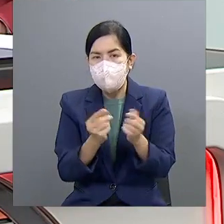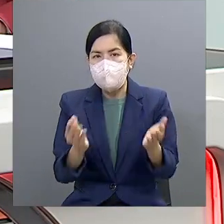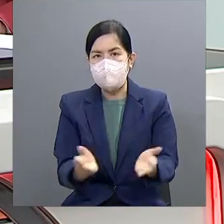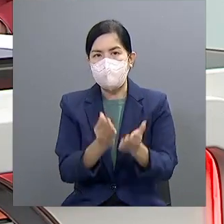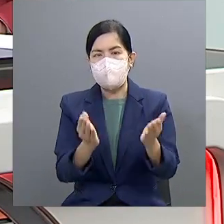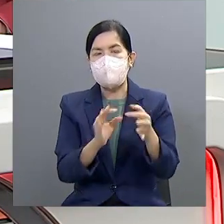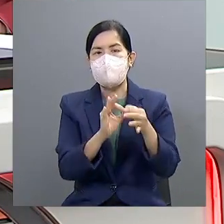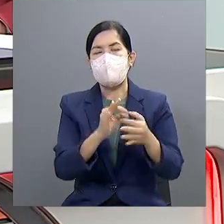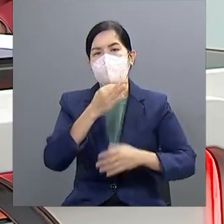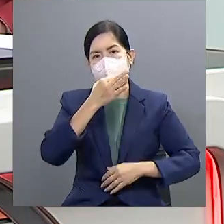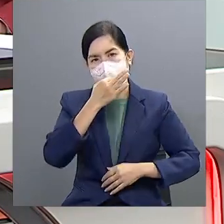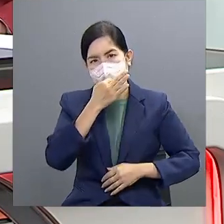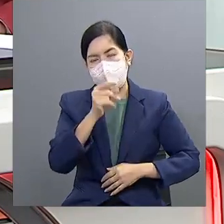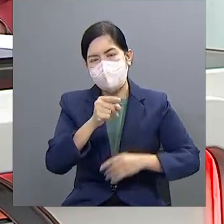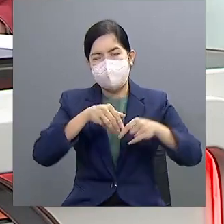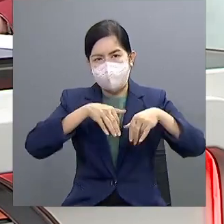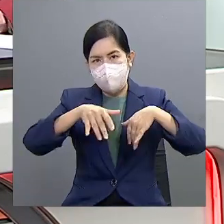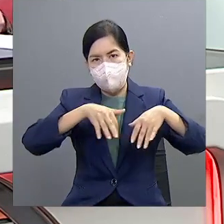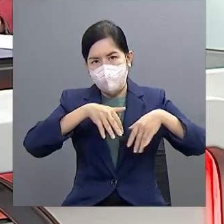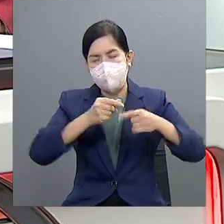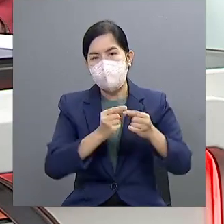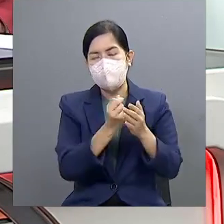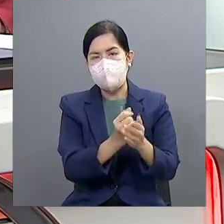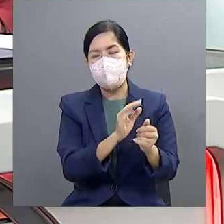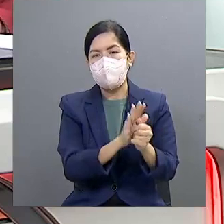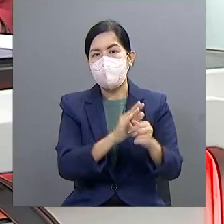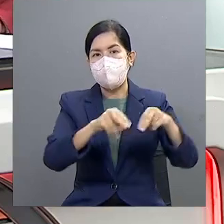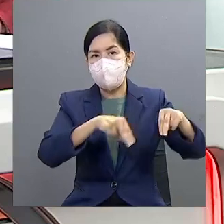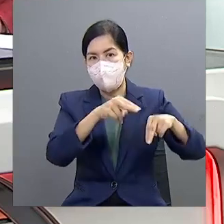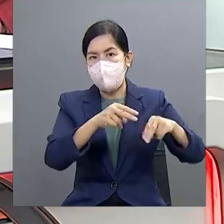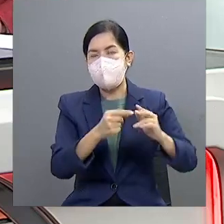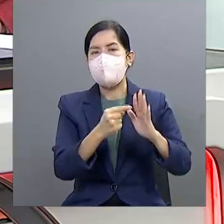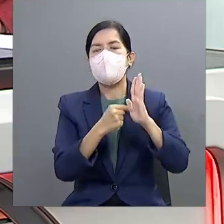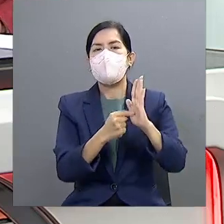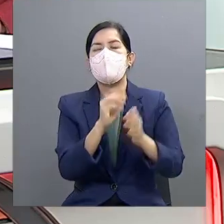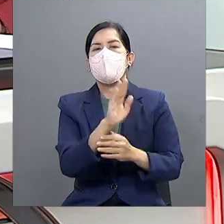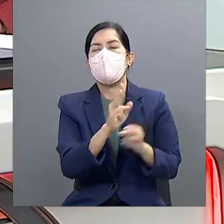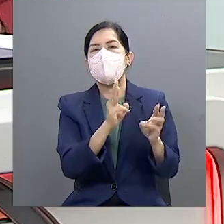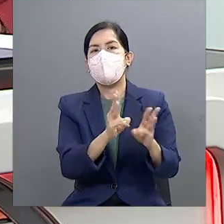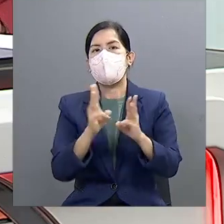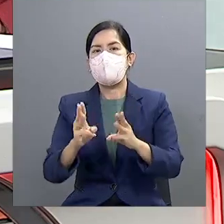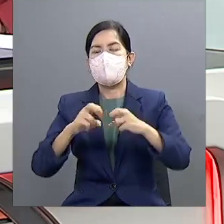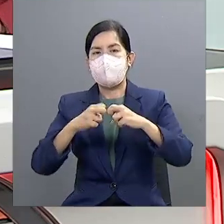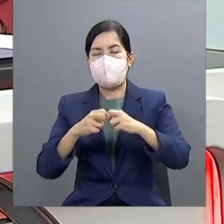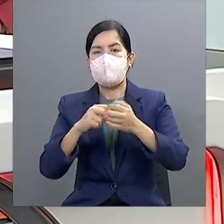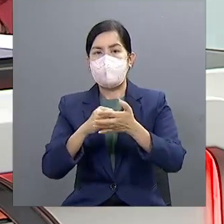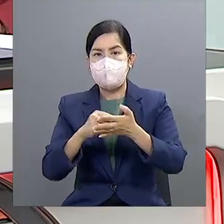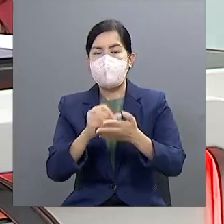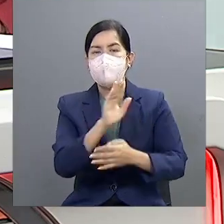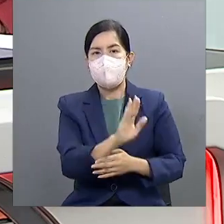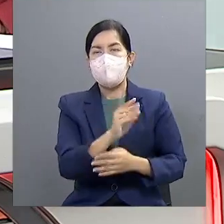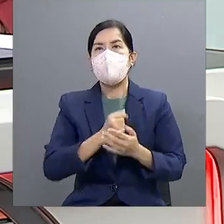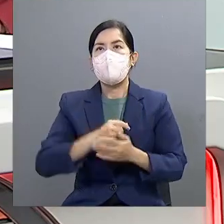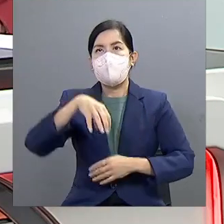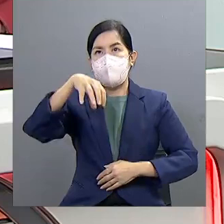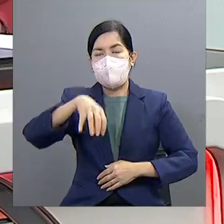านบำบัดพิเศษกลางนะคะเป็นอีกหนึ่งตัวอย่างของการแก้ปัญหานี้กลายเป็นต้นแบบที่สถานบำบัดอีกหลายๆแห่งเอา